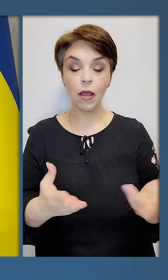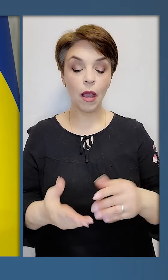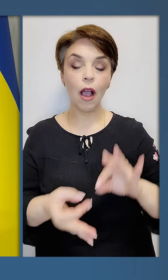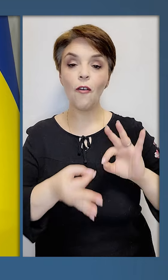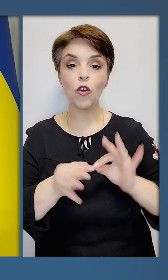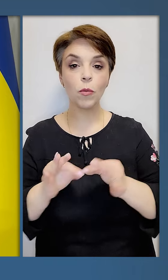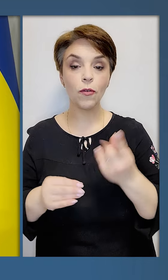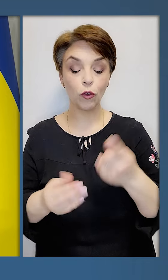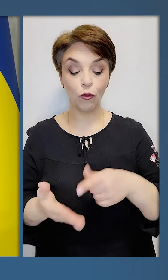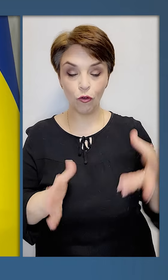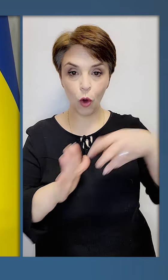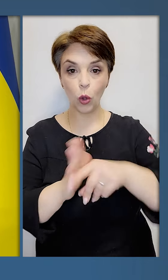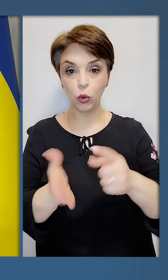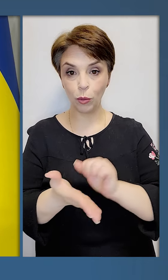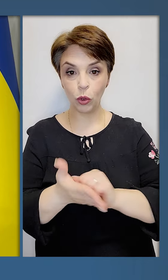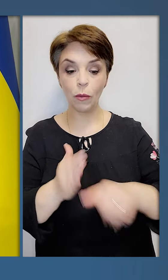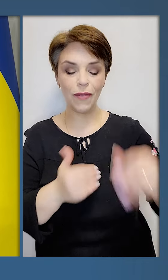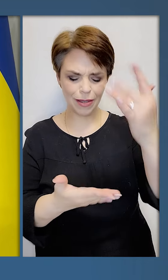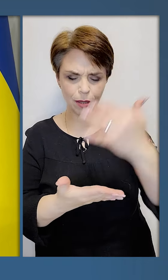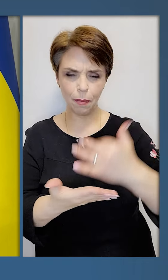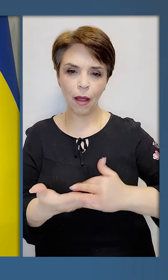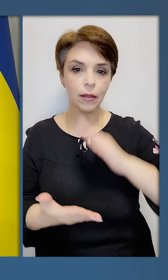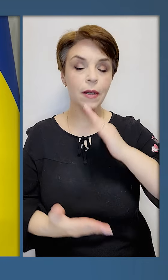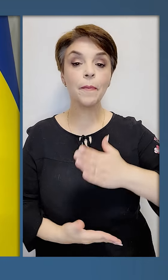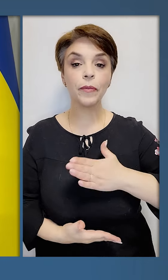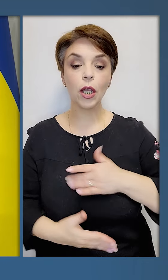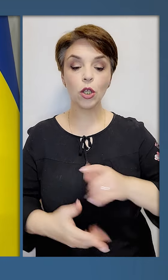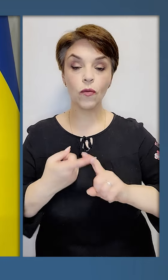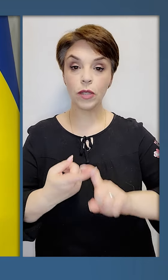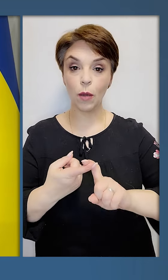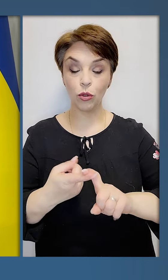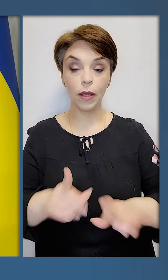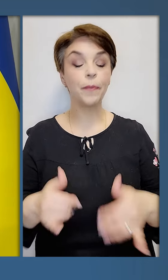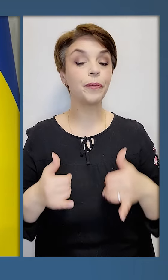яка формалізує в одному документі увесь спектр нашої